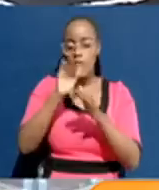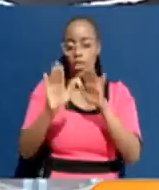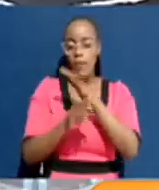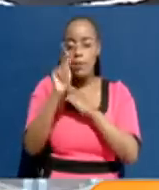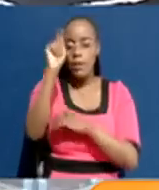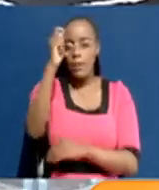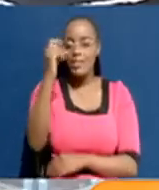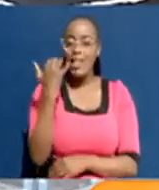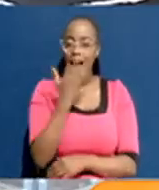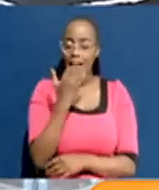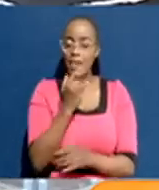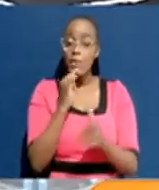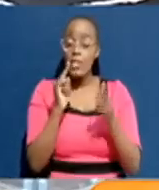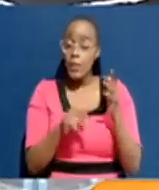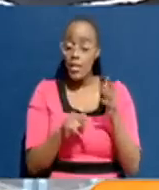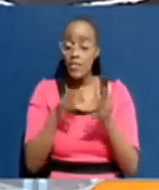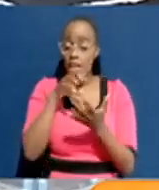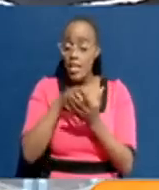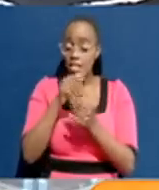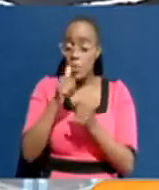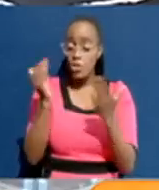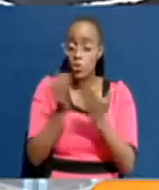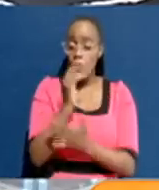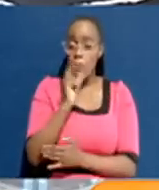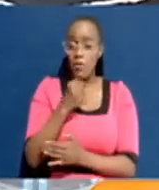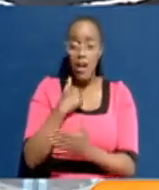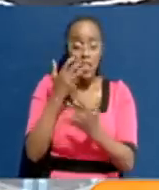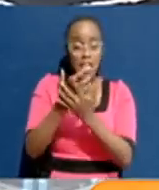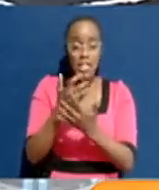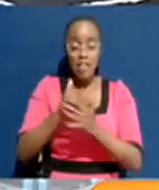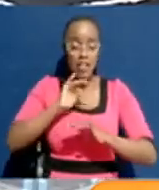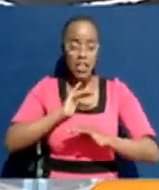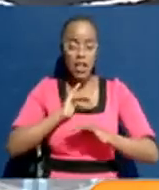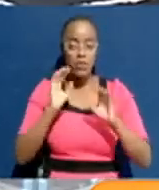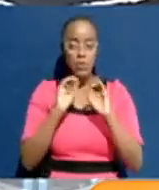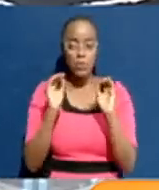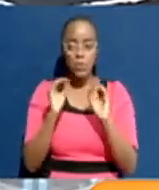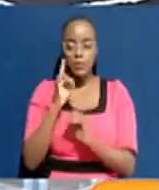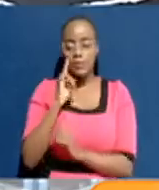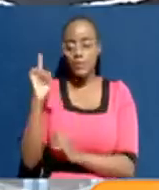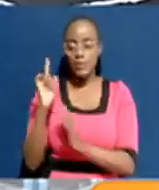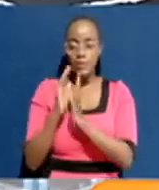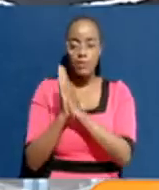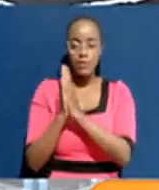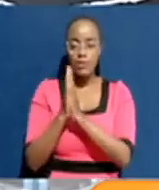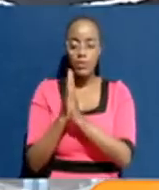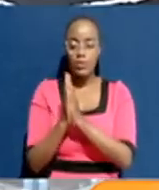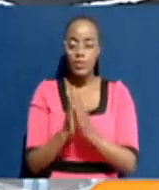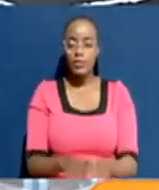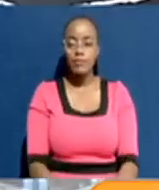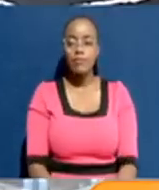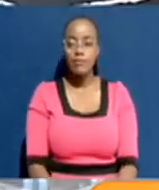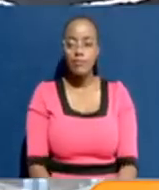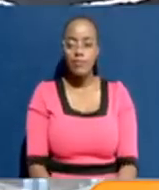Rigathi Gachagua, akisema kwamba kesi alizoondoa hazikuwa na ushahidi wa kutosha. Mwanahabari wetu Gatete Tenjoroge